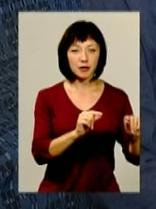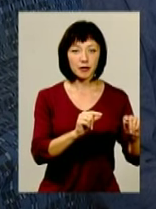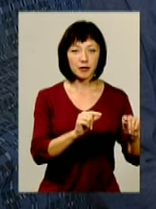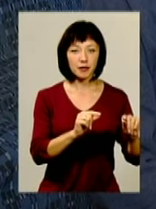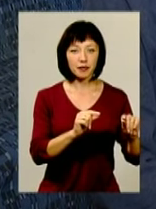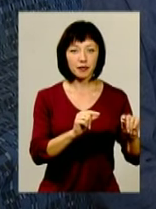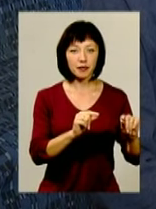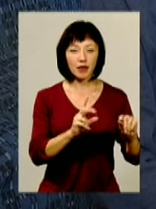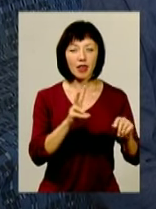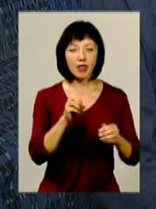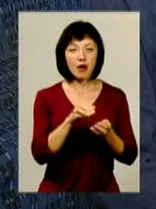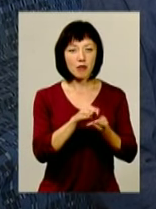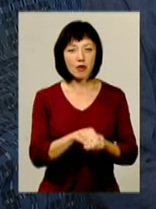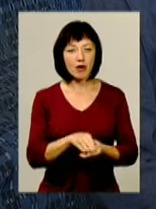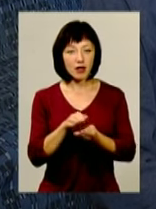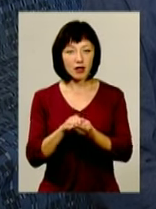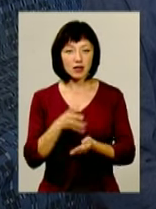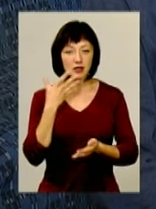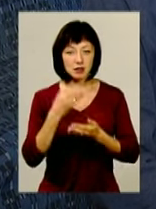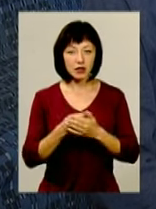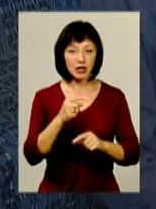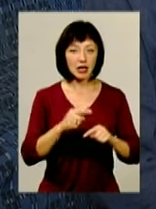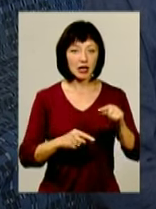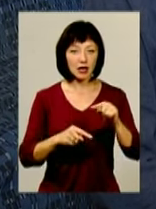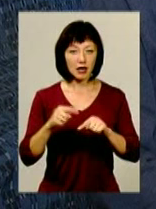туди на могилки своїх рідних.